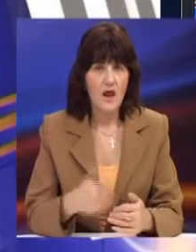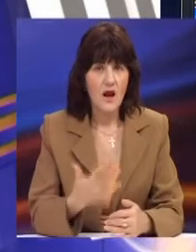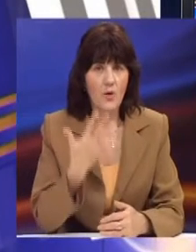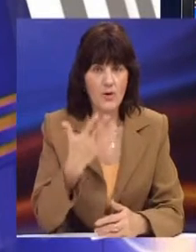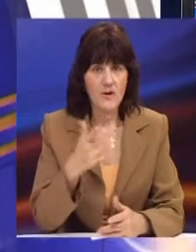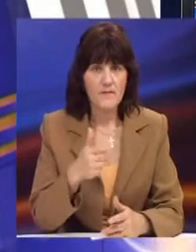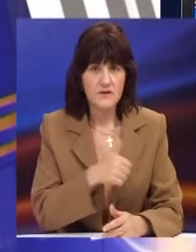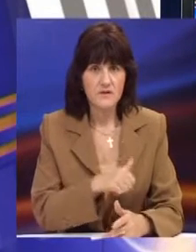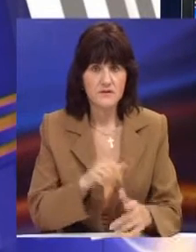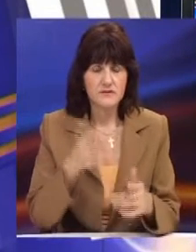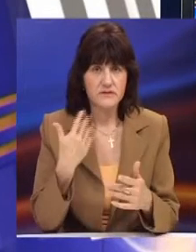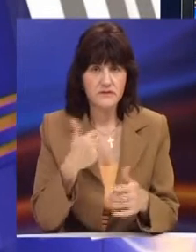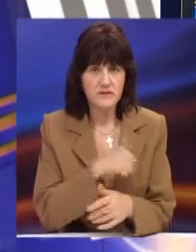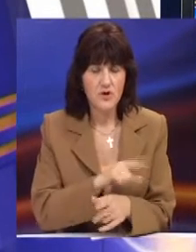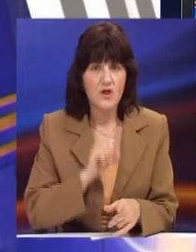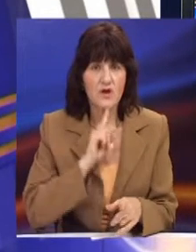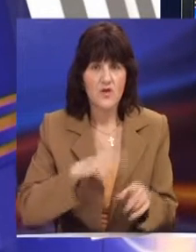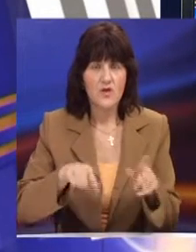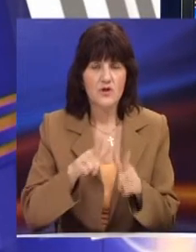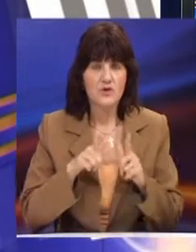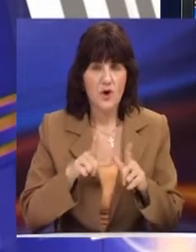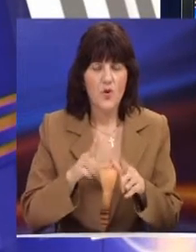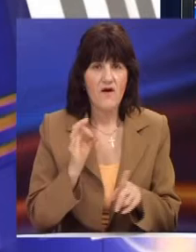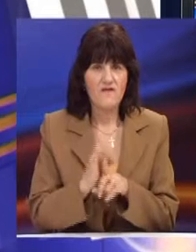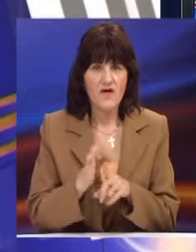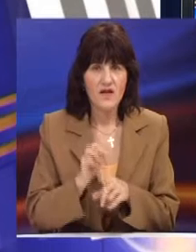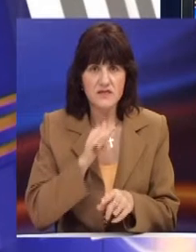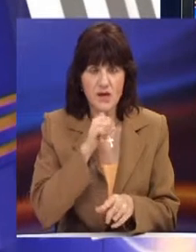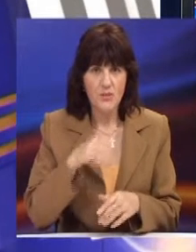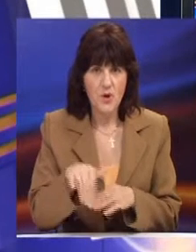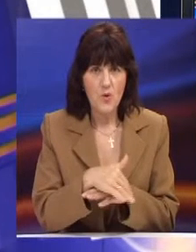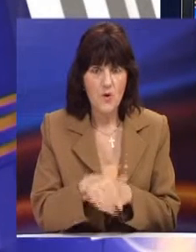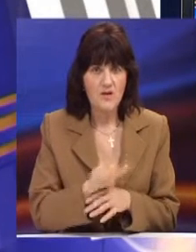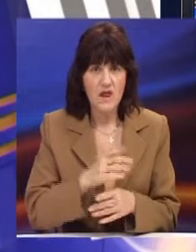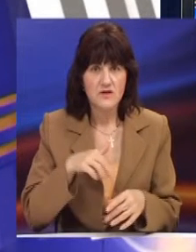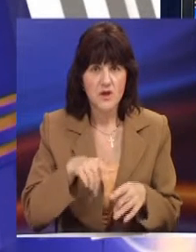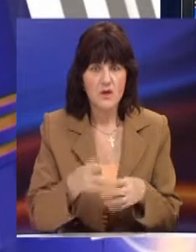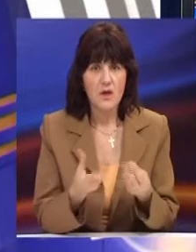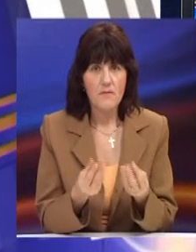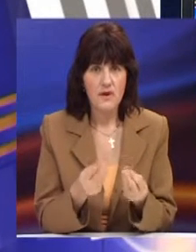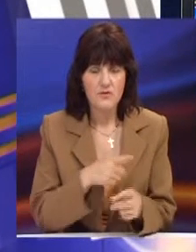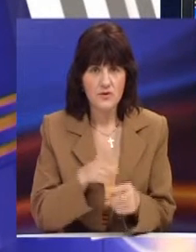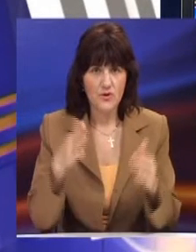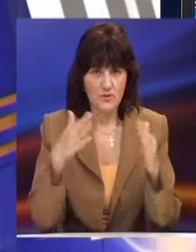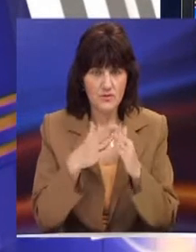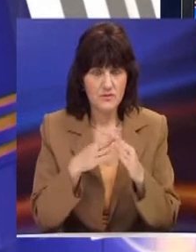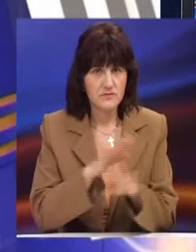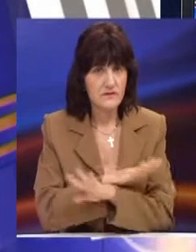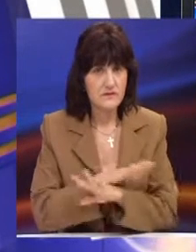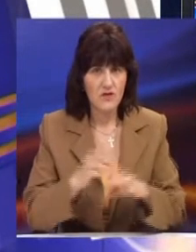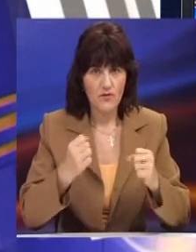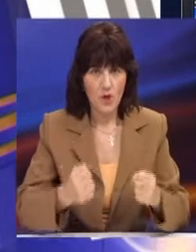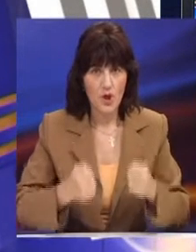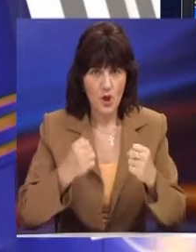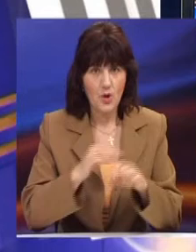Nakon 5 decenija čekanja, građani koji žive u ulici Ferenci Ibolje ove zime neće prolaziti kroz blato do svojih kuća. Završeno je